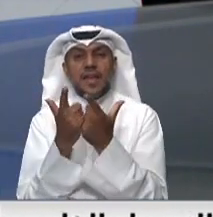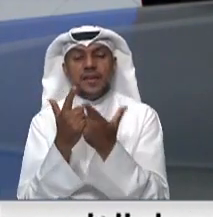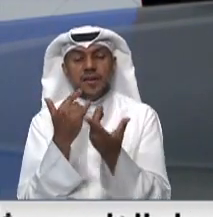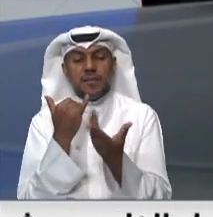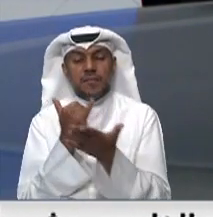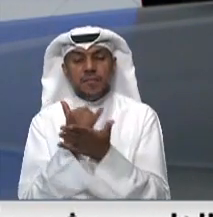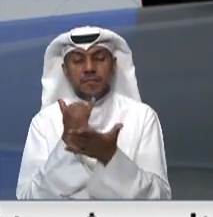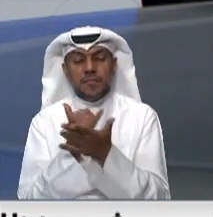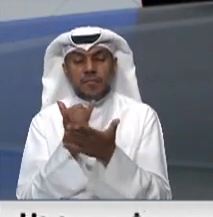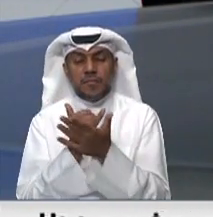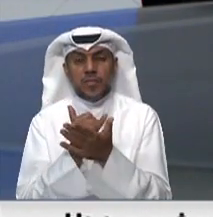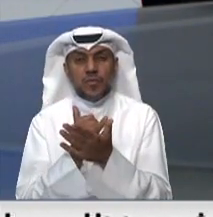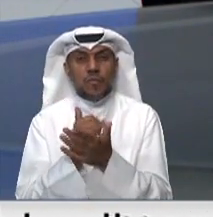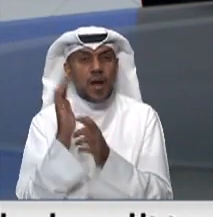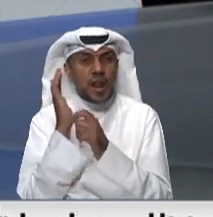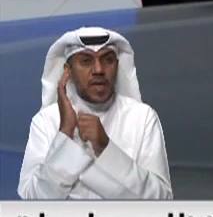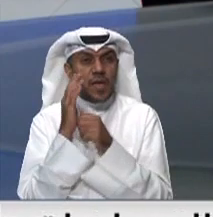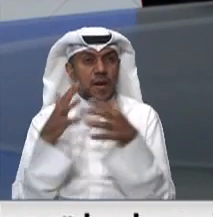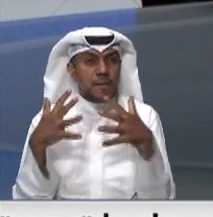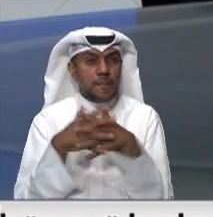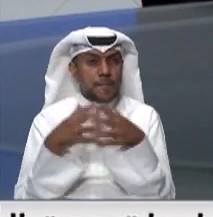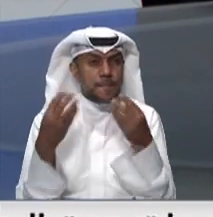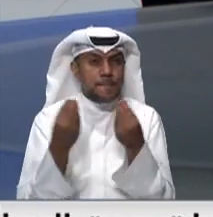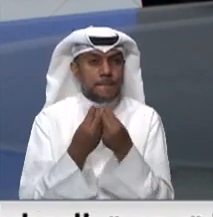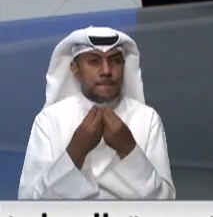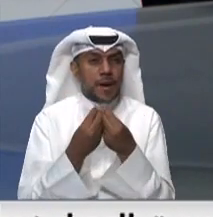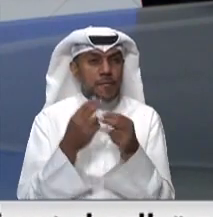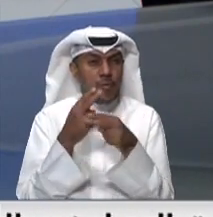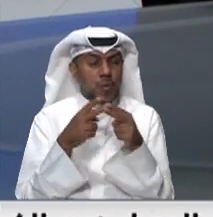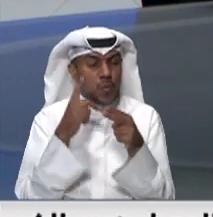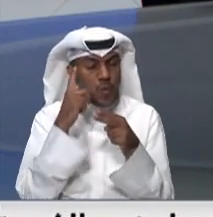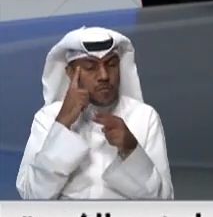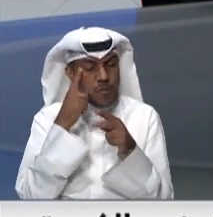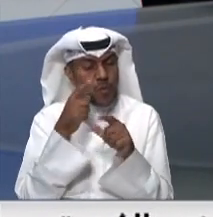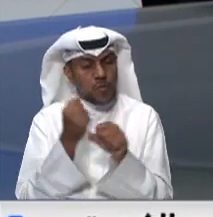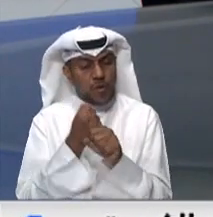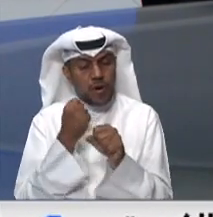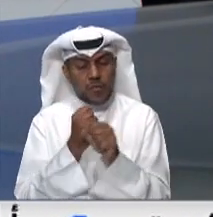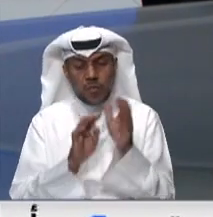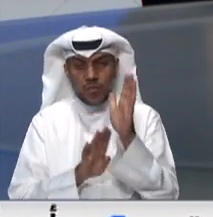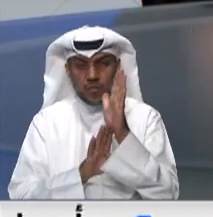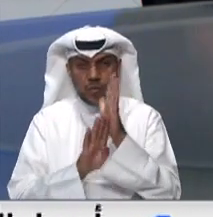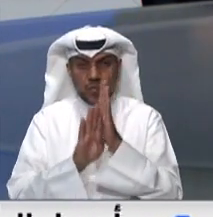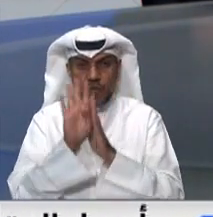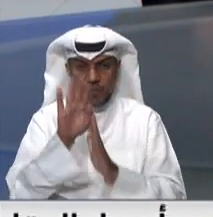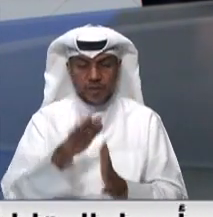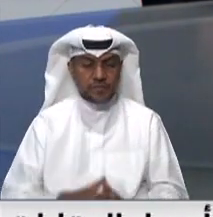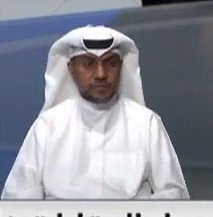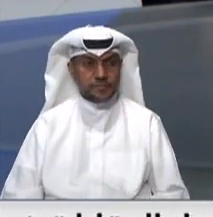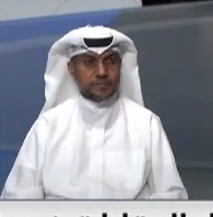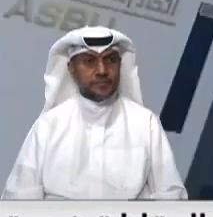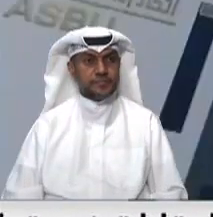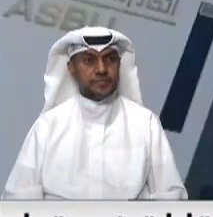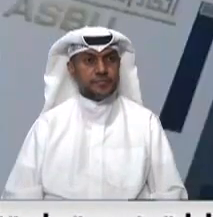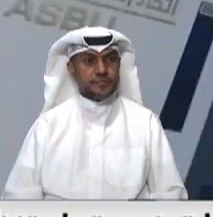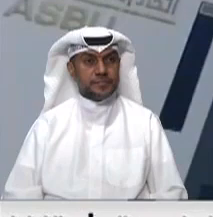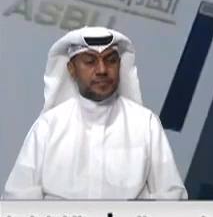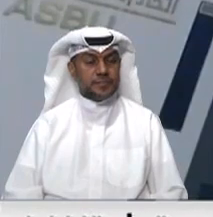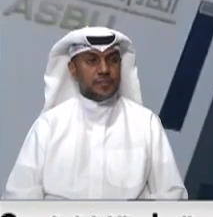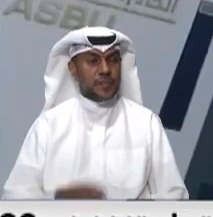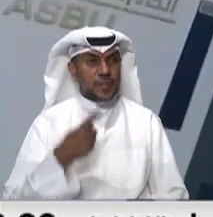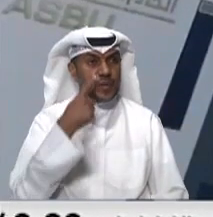في الاتحاد، ما يعكس التقدير العربي لدور الإعلام الكويتي الرائد في هذا المجال. في